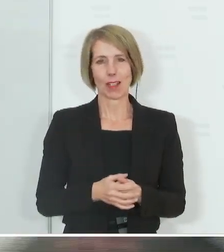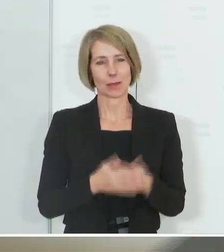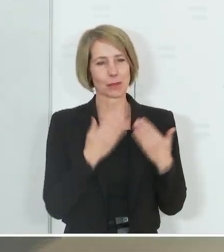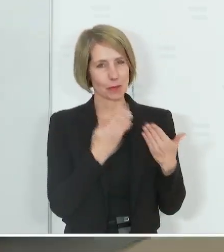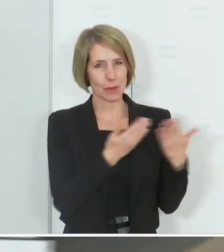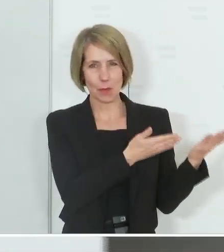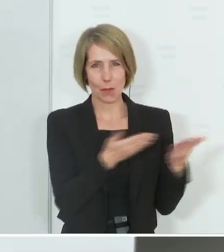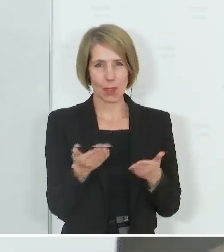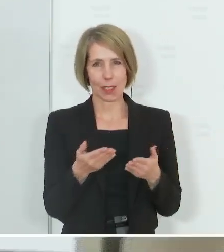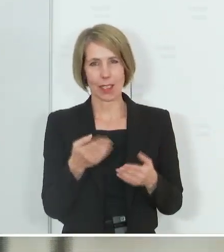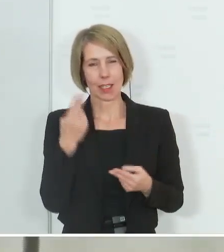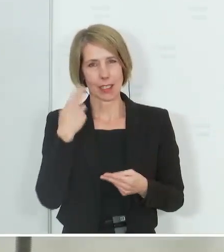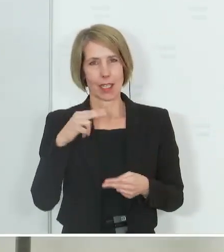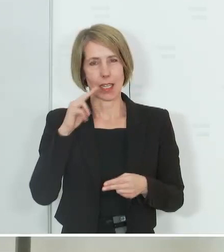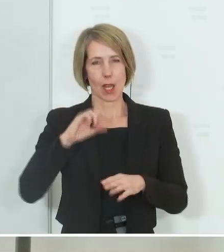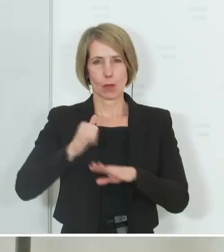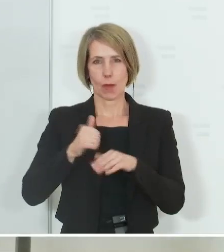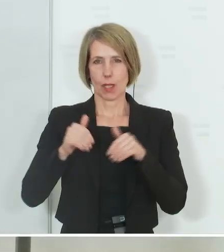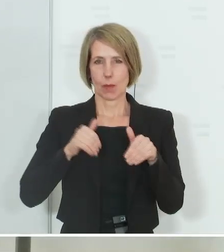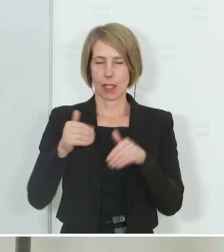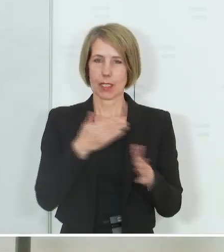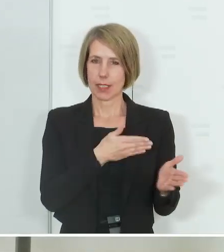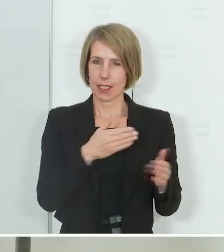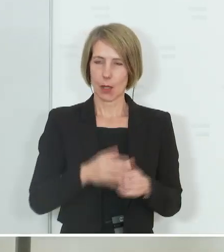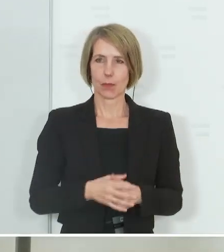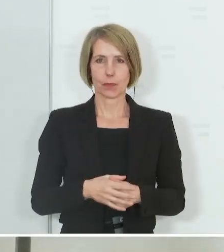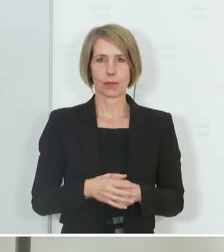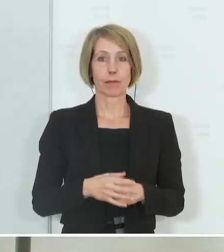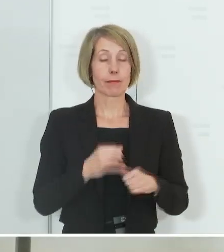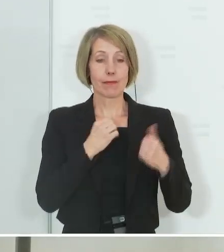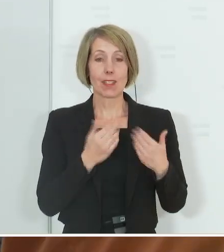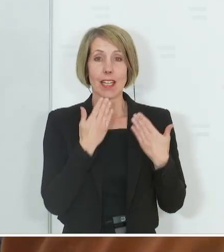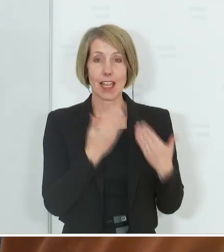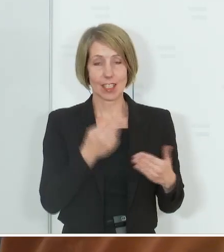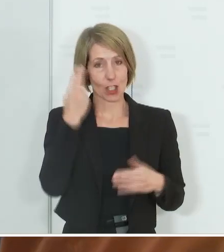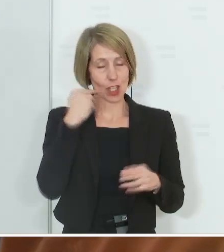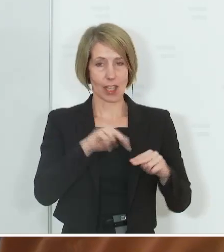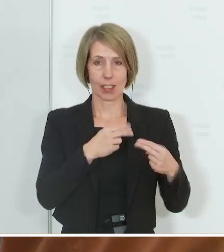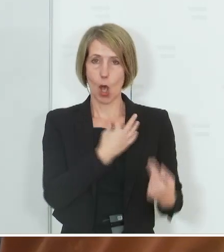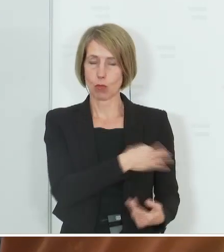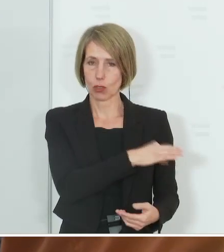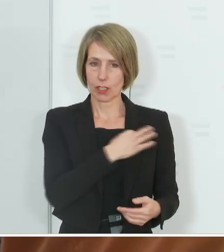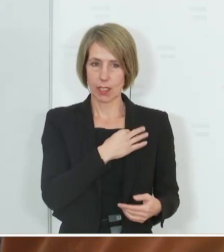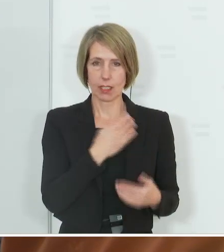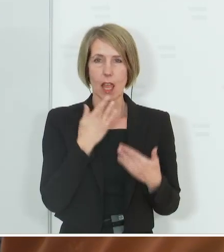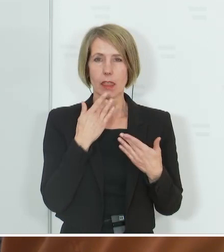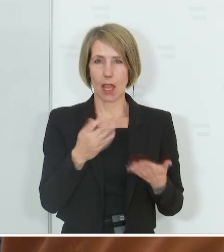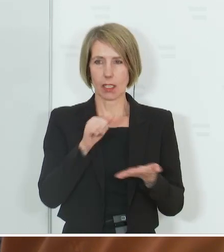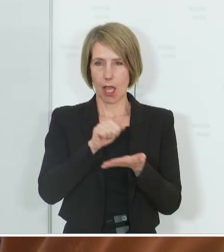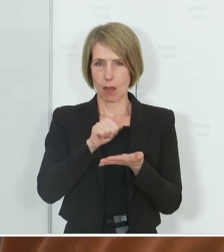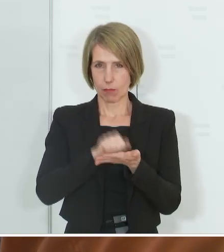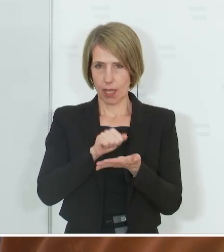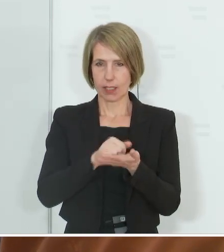bitte. Muchísimas gracias, Kanzler. Ganz herzlichen Dank, Herr Bundeskanzler. Danke auch an die Pressevertreter